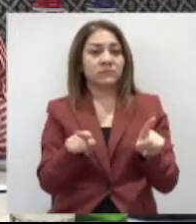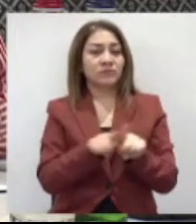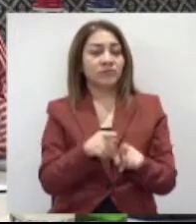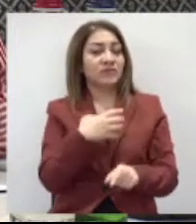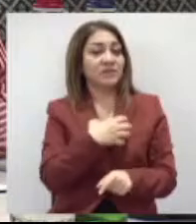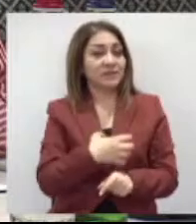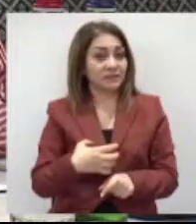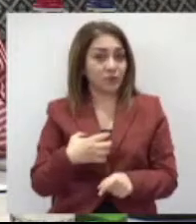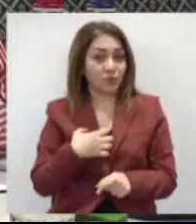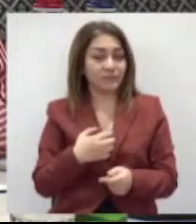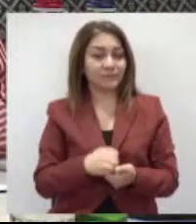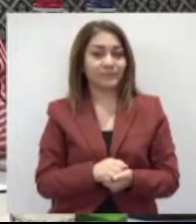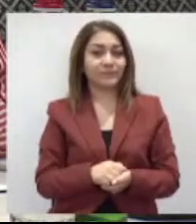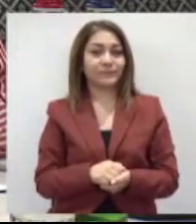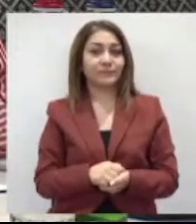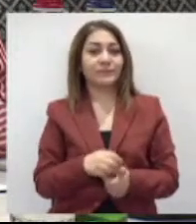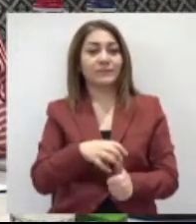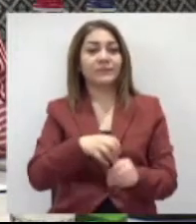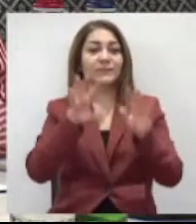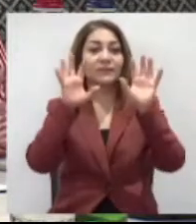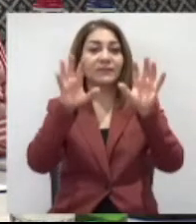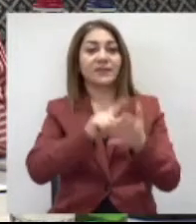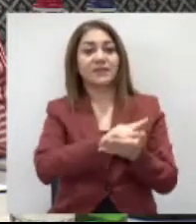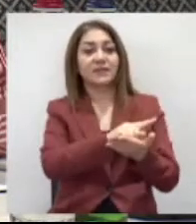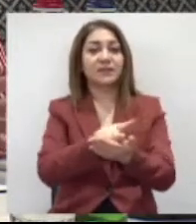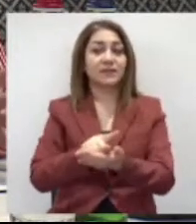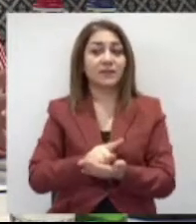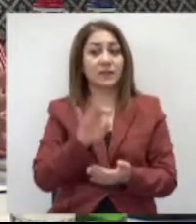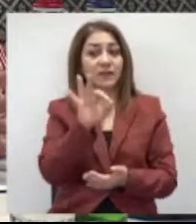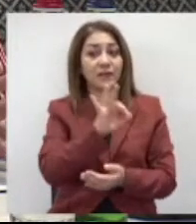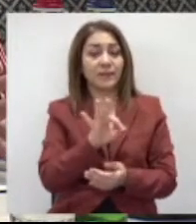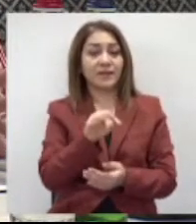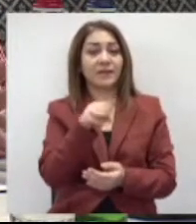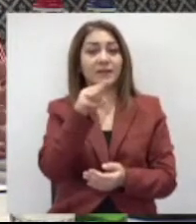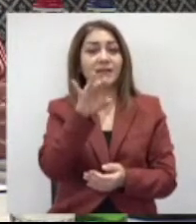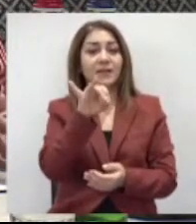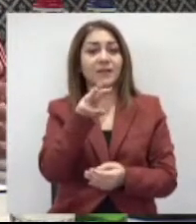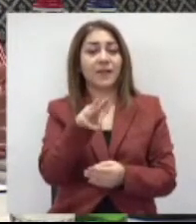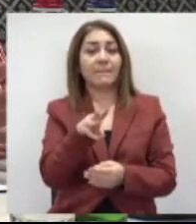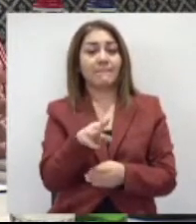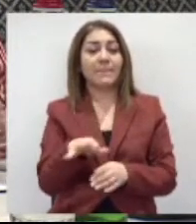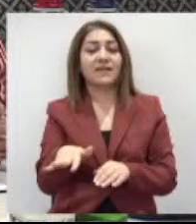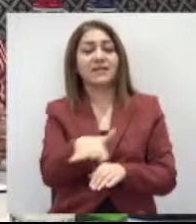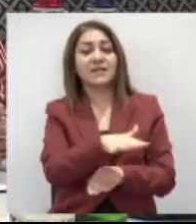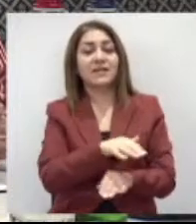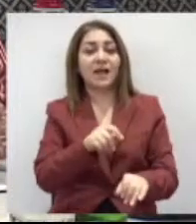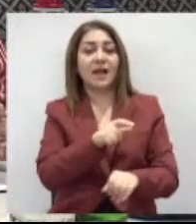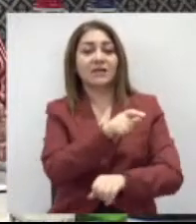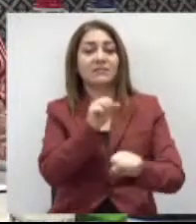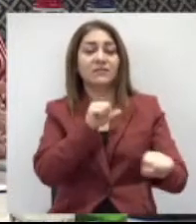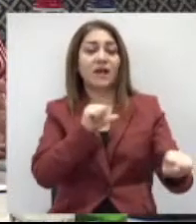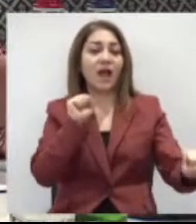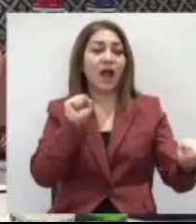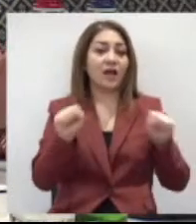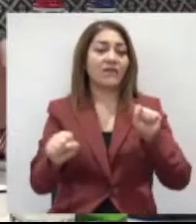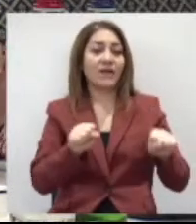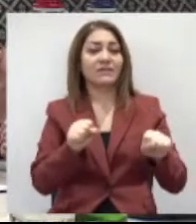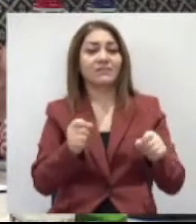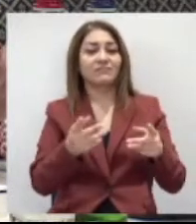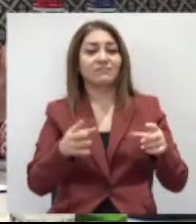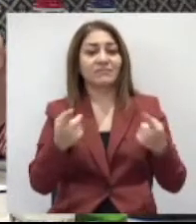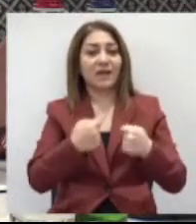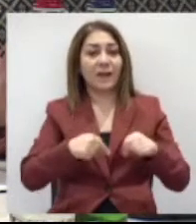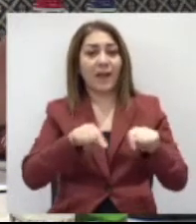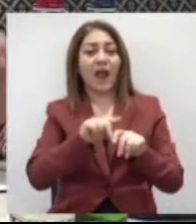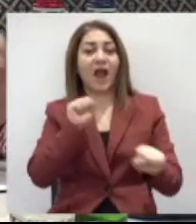է սահմանադրական ինստիտուտների քննարկման տեսանկյունից, տեղական ինքնակառավարման սահմանադրական երաշխիքները,